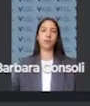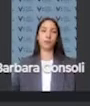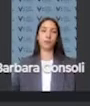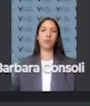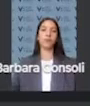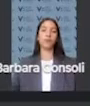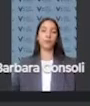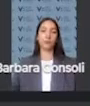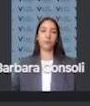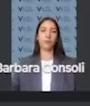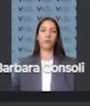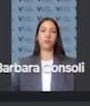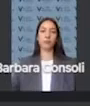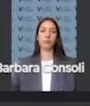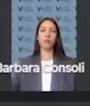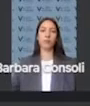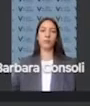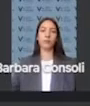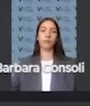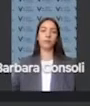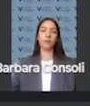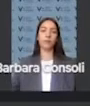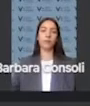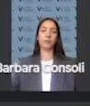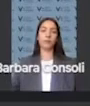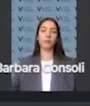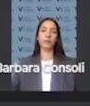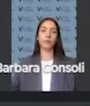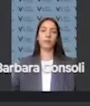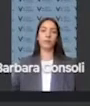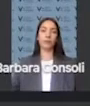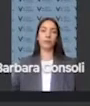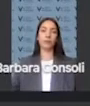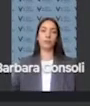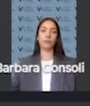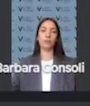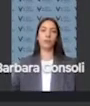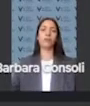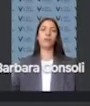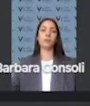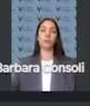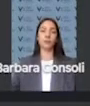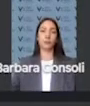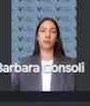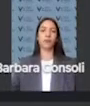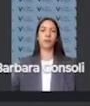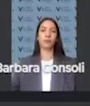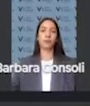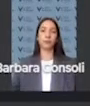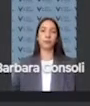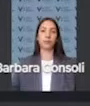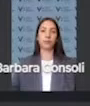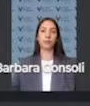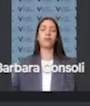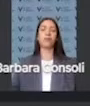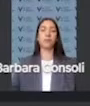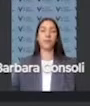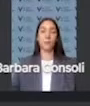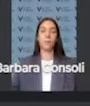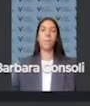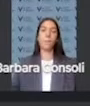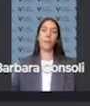del Dipartimento. No, diciamo, ovviamente lo faremo tramite